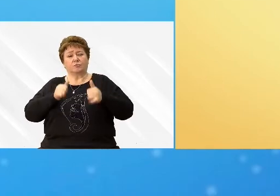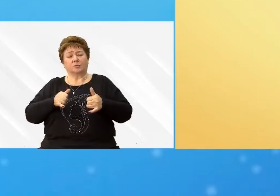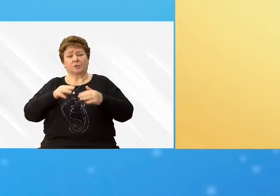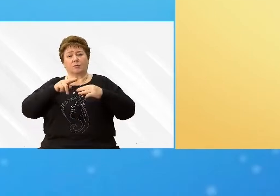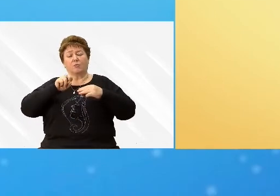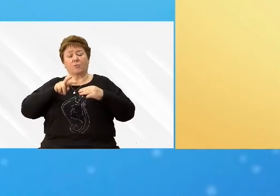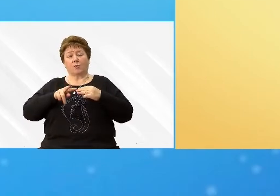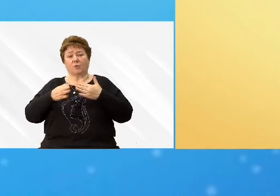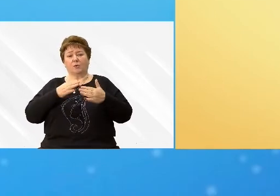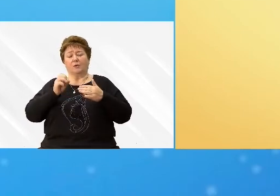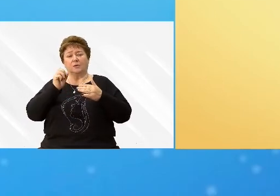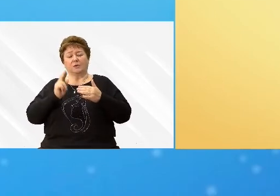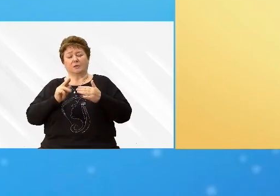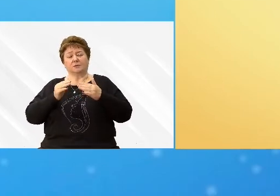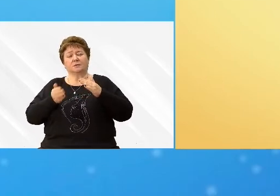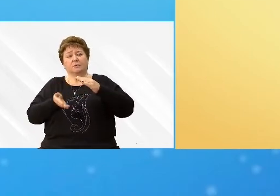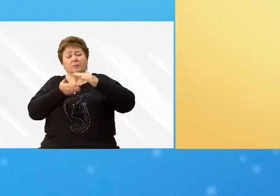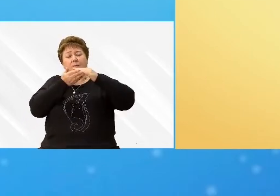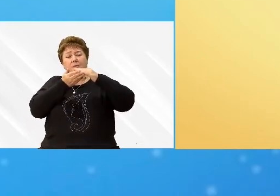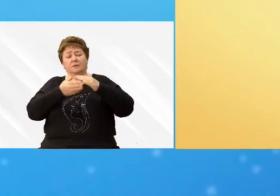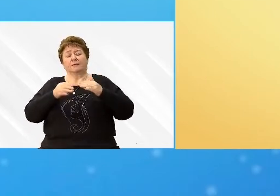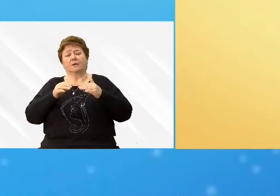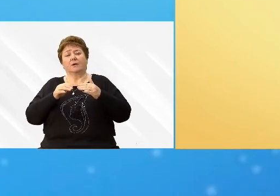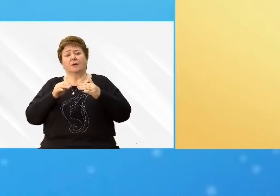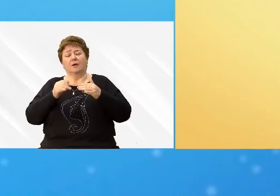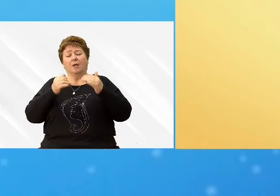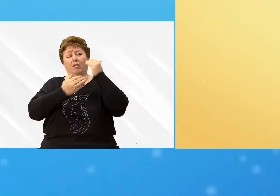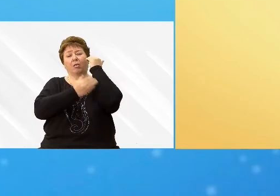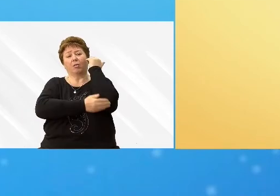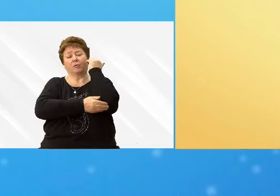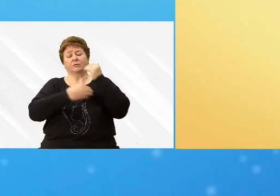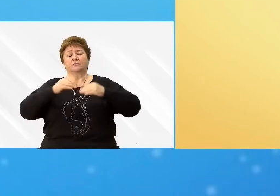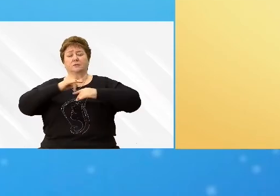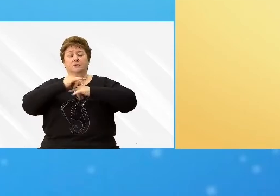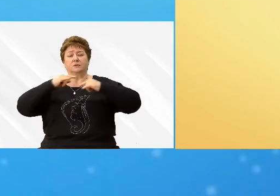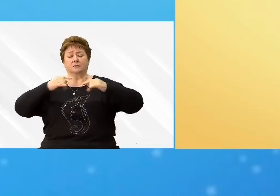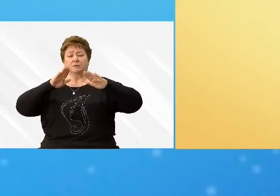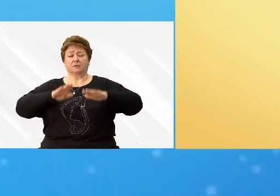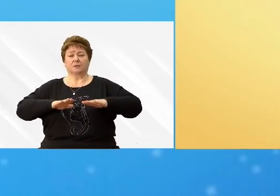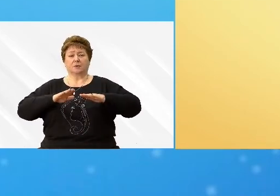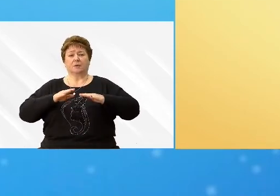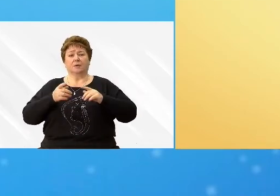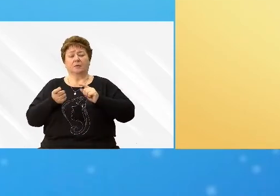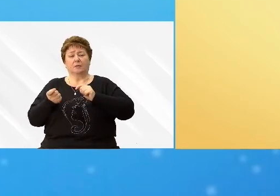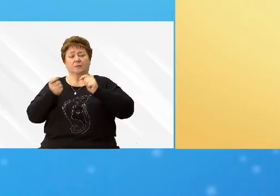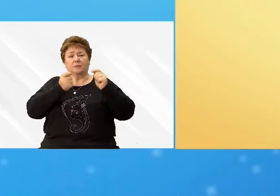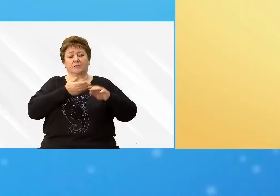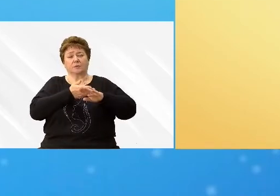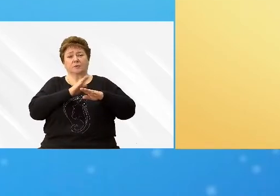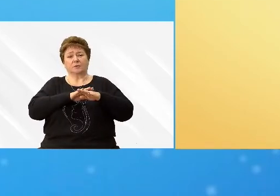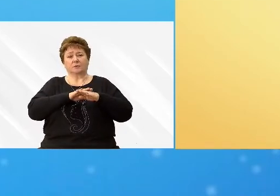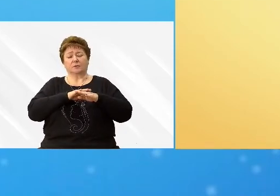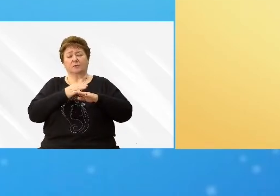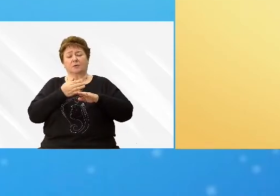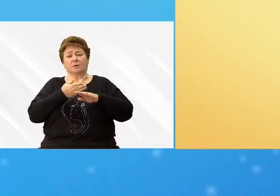или специальную подставку локти лежать на столе при переносе тяжестей